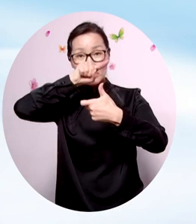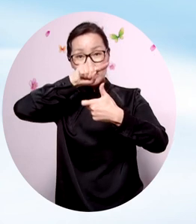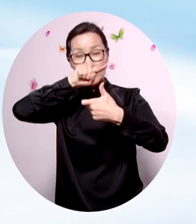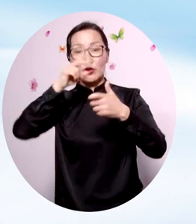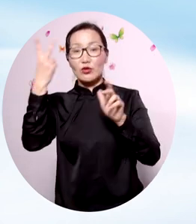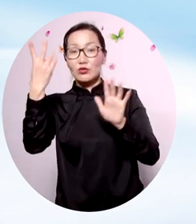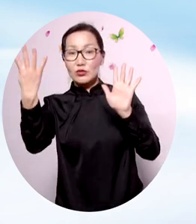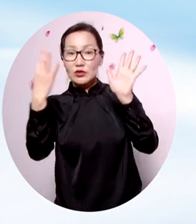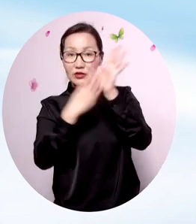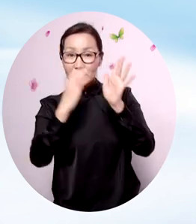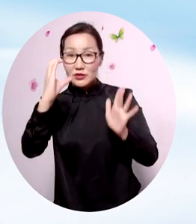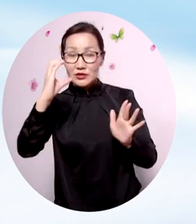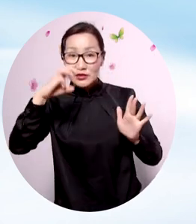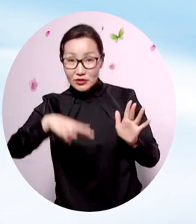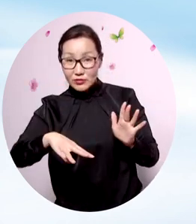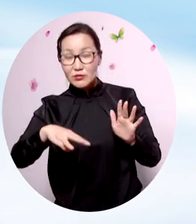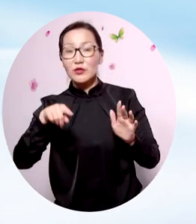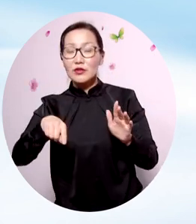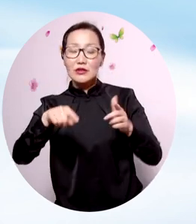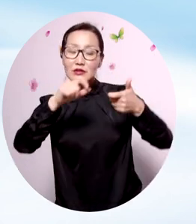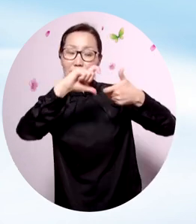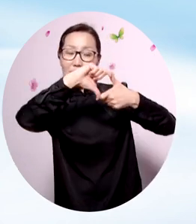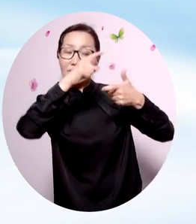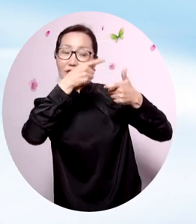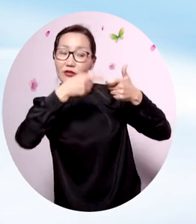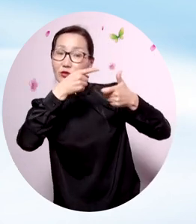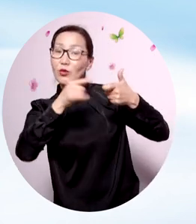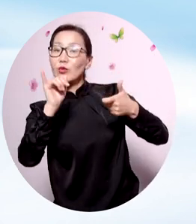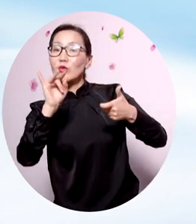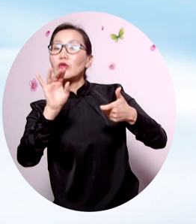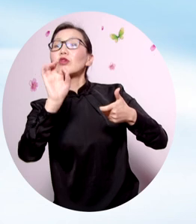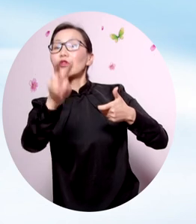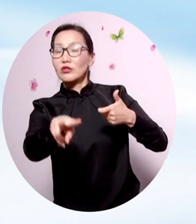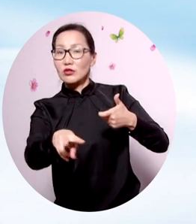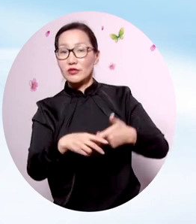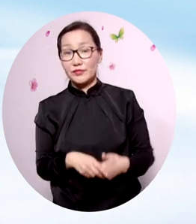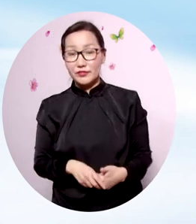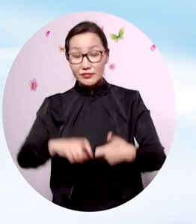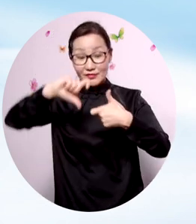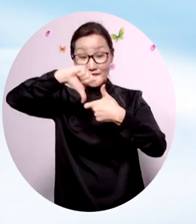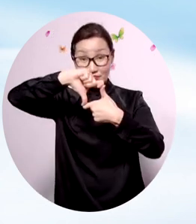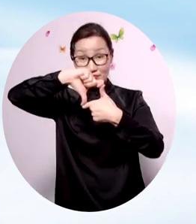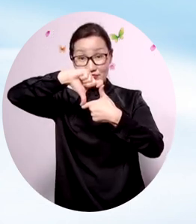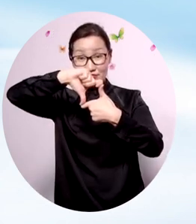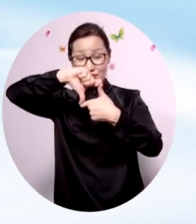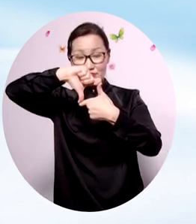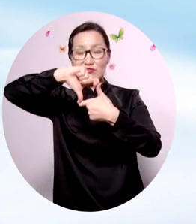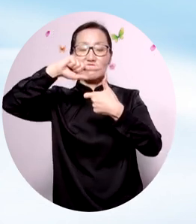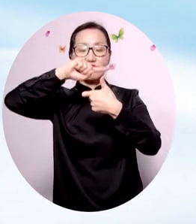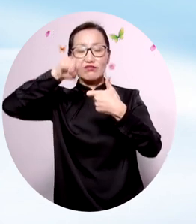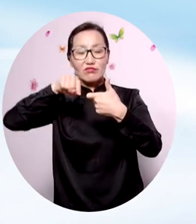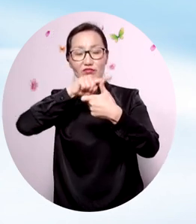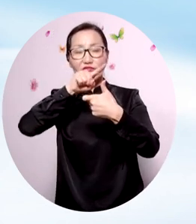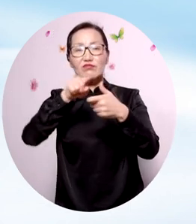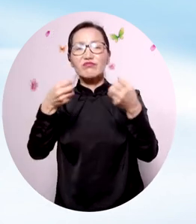нь 248 см бол талын уртыг олоорой гэсэн бодлого байна. Квадрат гэсэн учраас дөрвөн